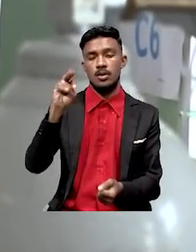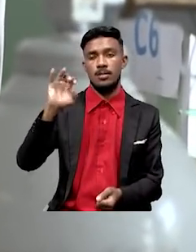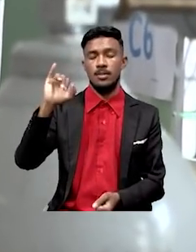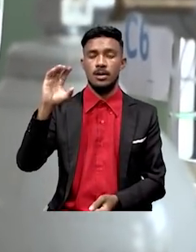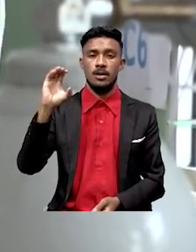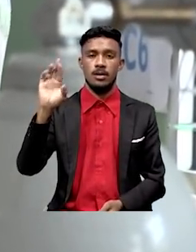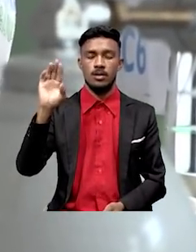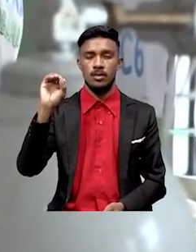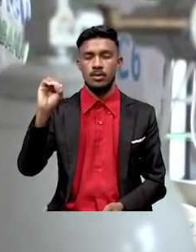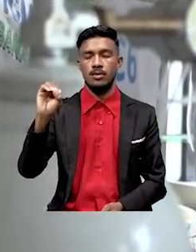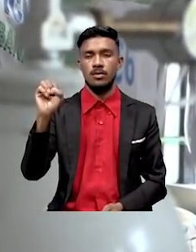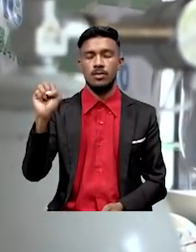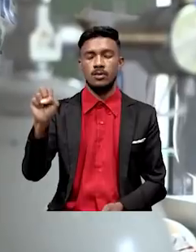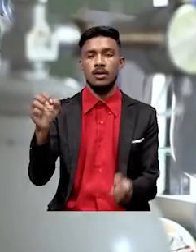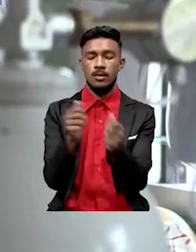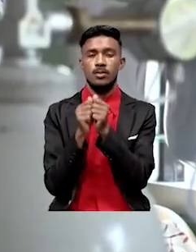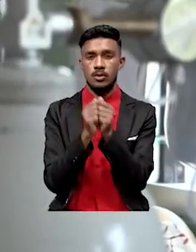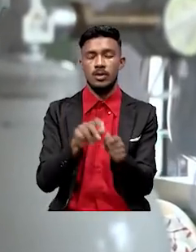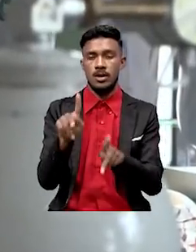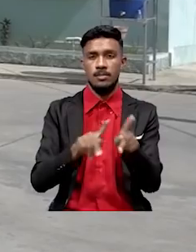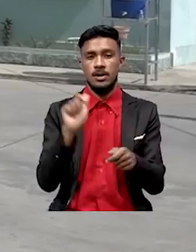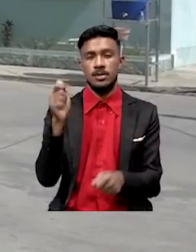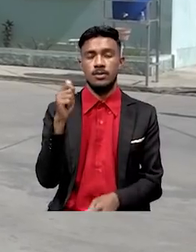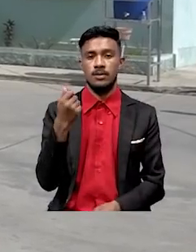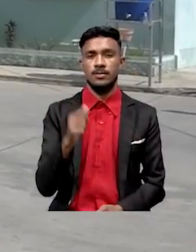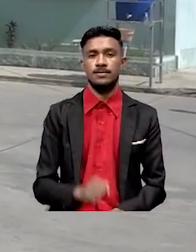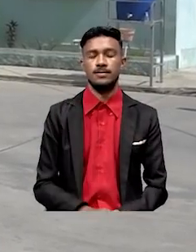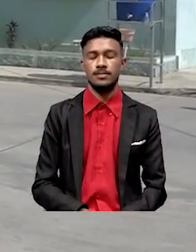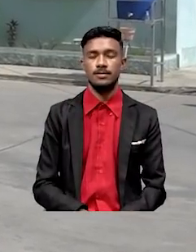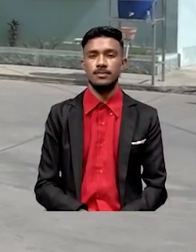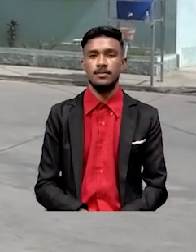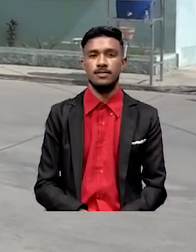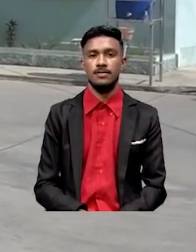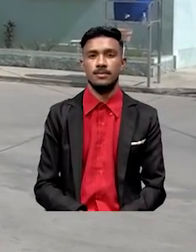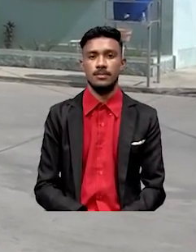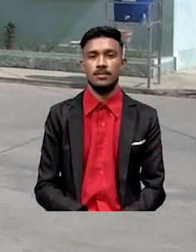hamutuk emana insanulu. Efizenya babo Lamberto da Silva, Gemen.